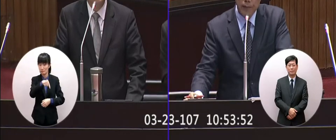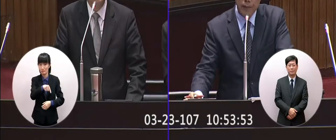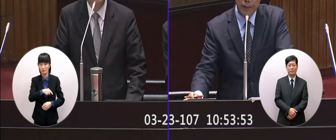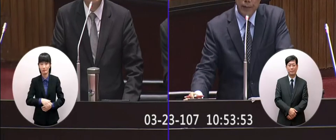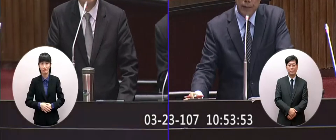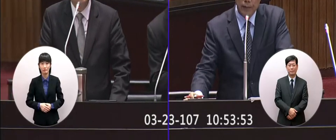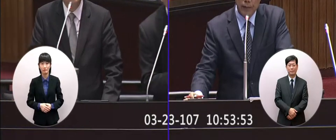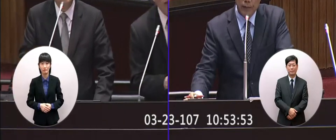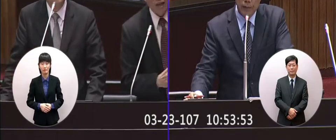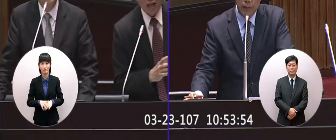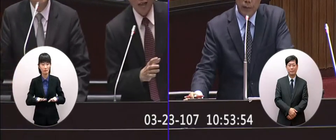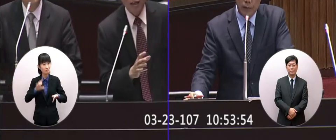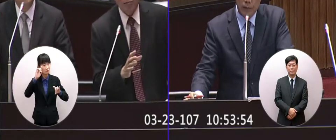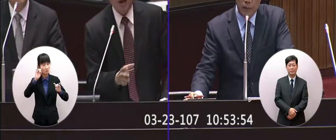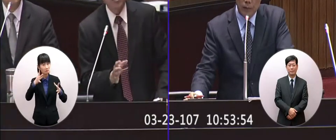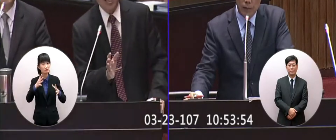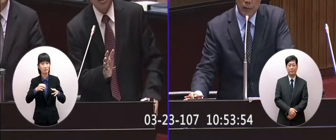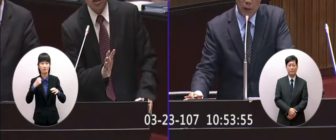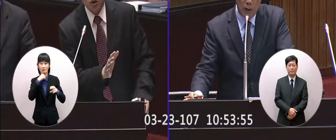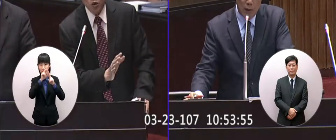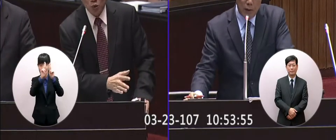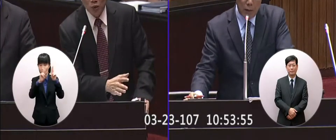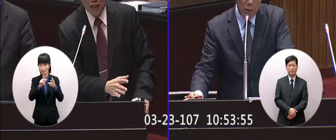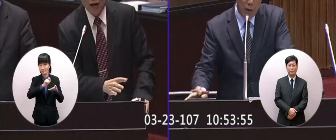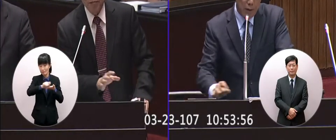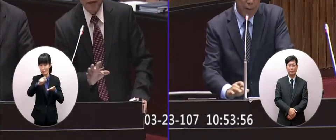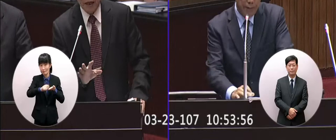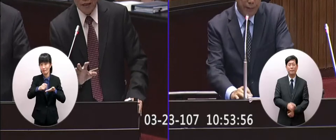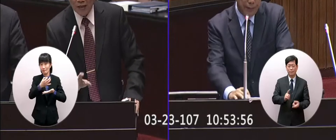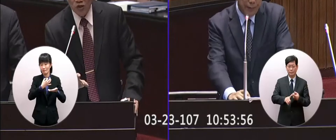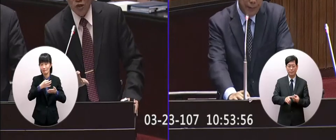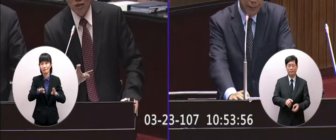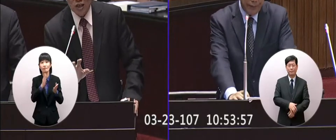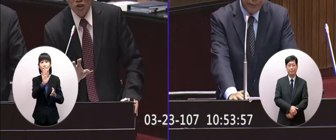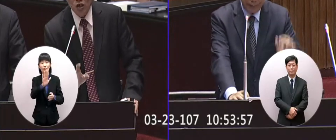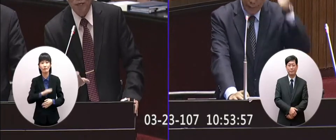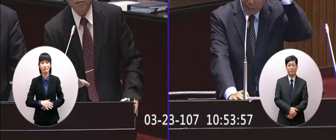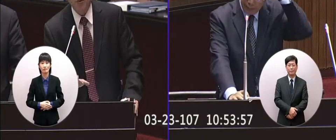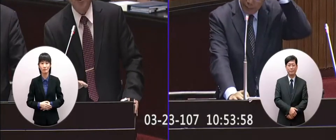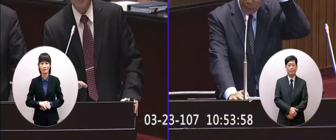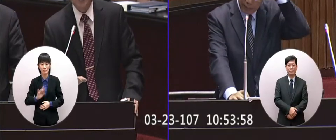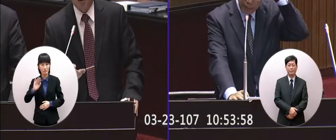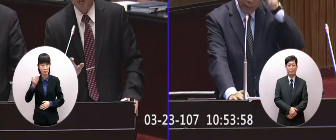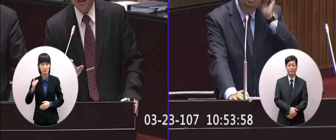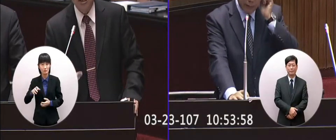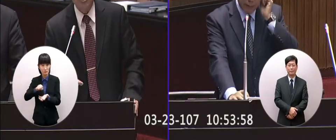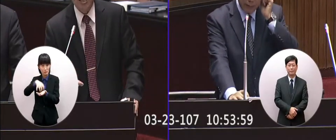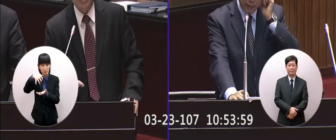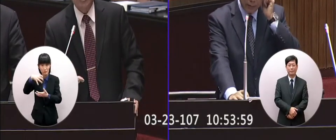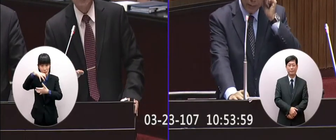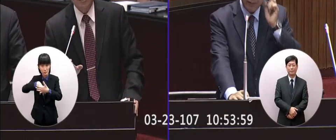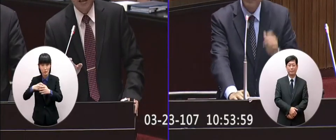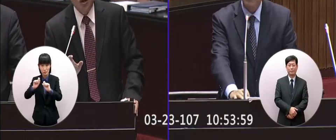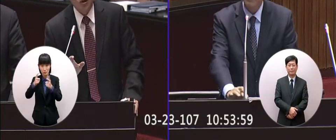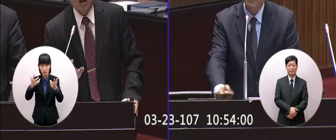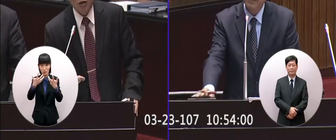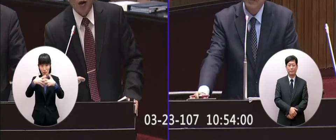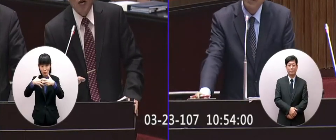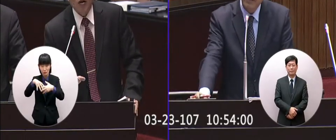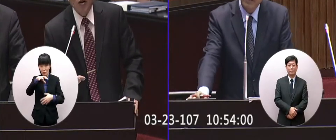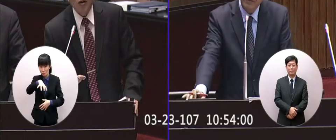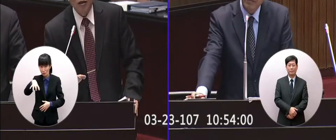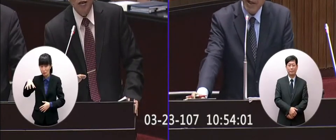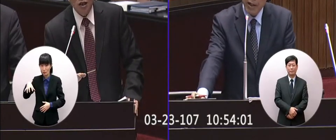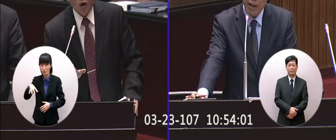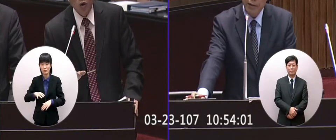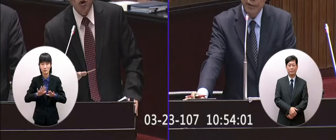就是已经把它呢在台电的标案上已经都处理。 没错。 那但是呢，在设备部分，我们现在呢也有找